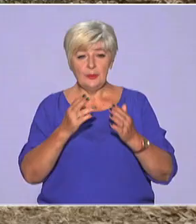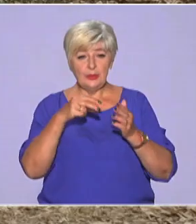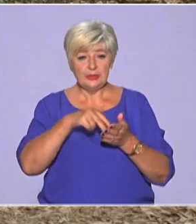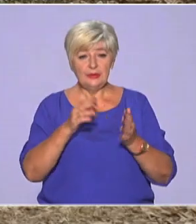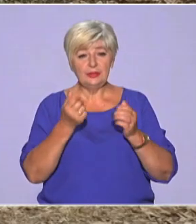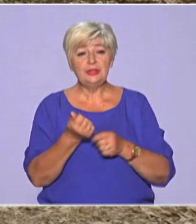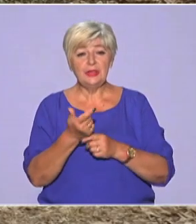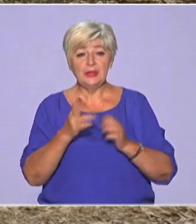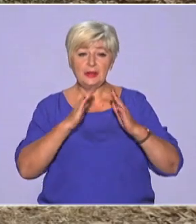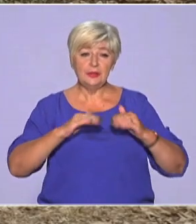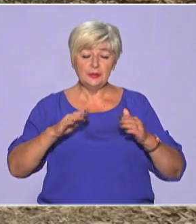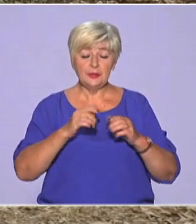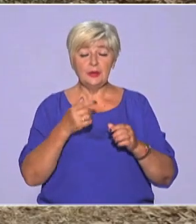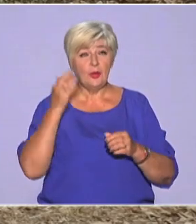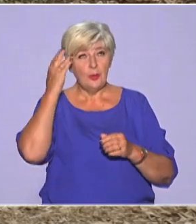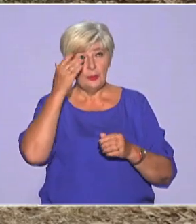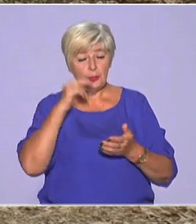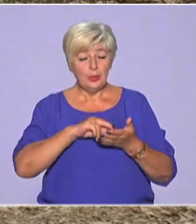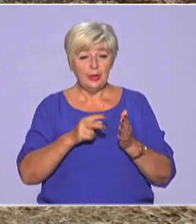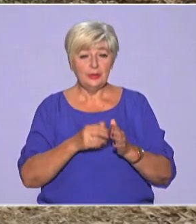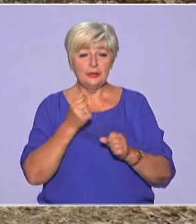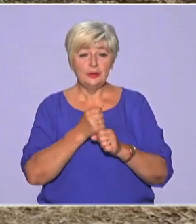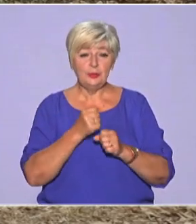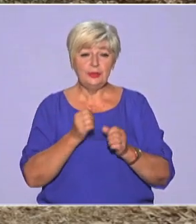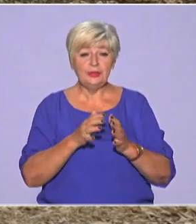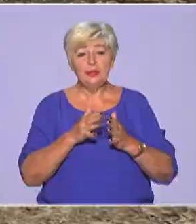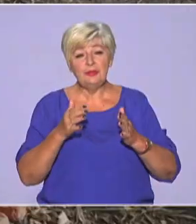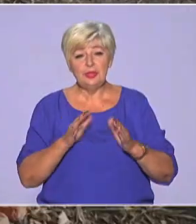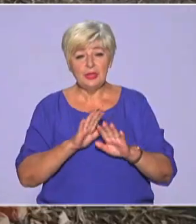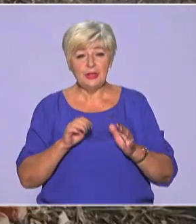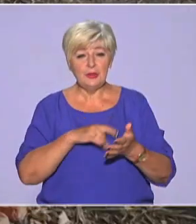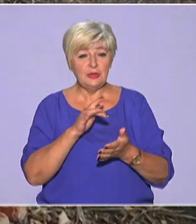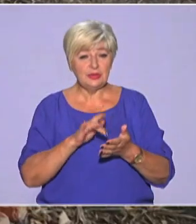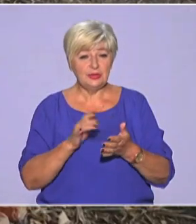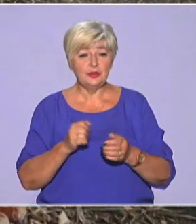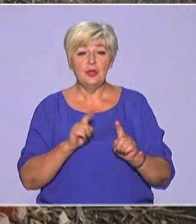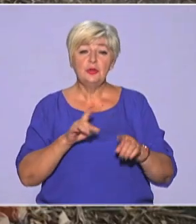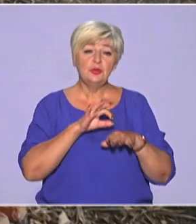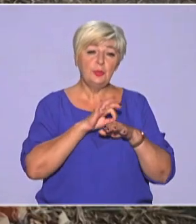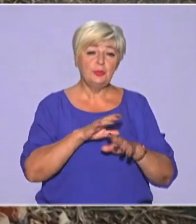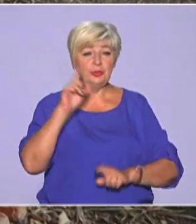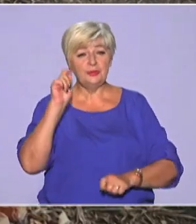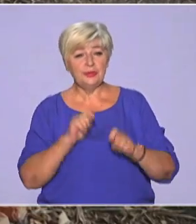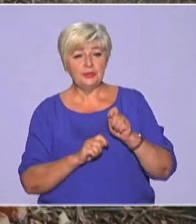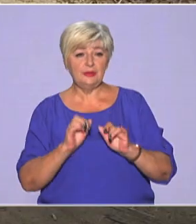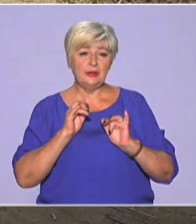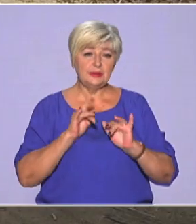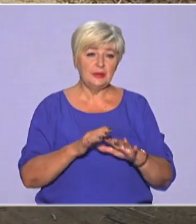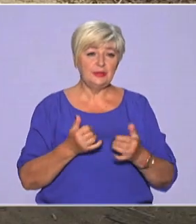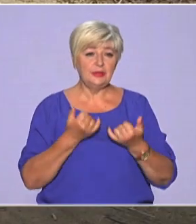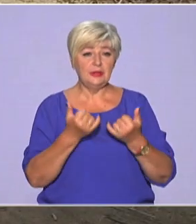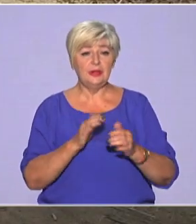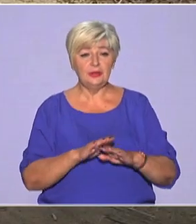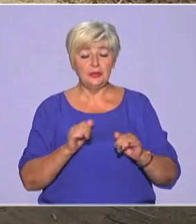У планах волонтерів зробити велике містечко для відпочинку та реабілітації, щоб проводити фестивалі, заходи для дітей.